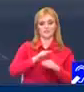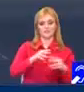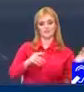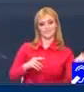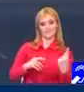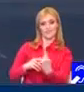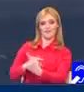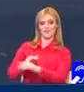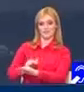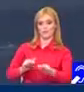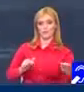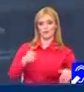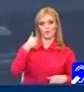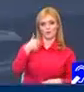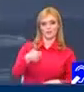cu bine strada.